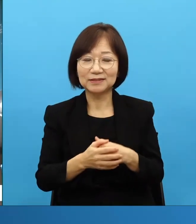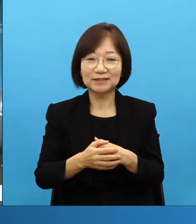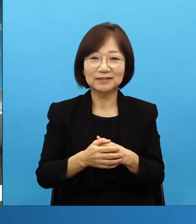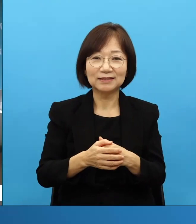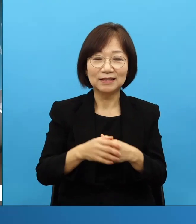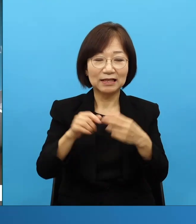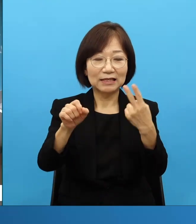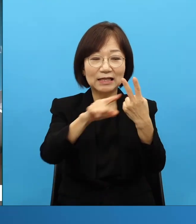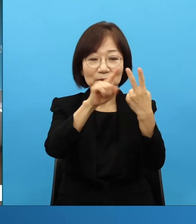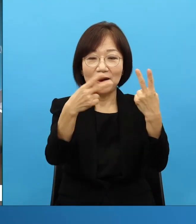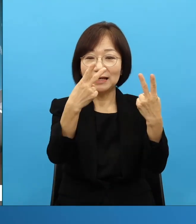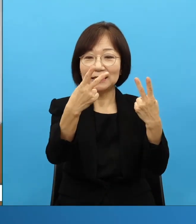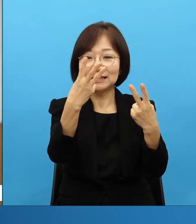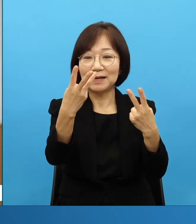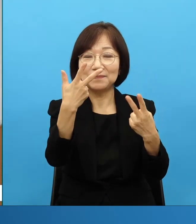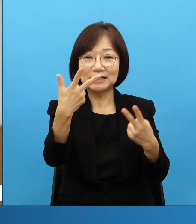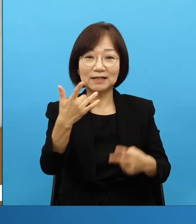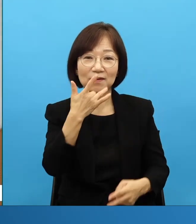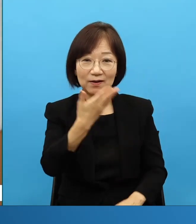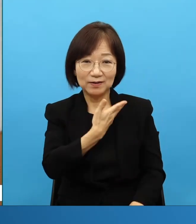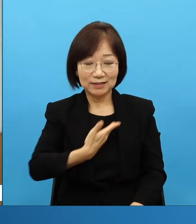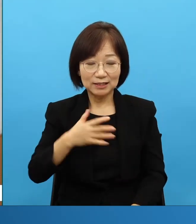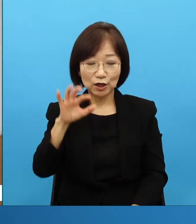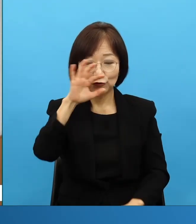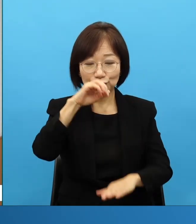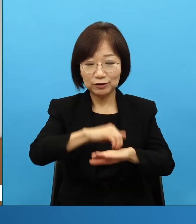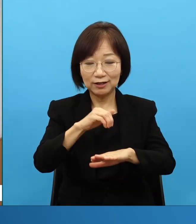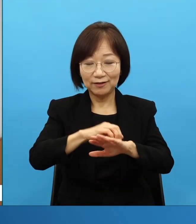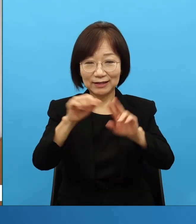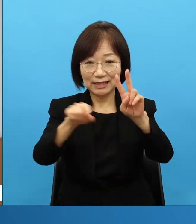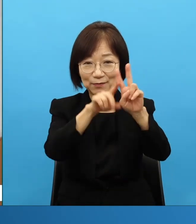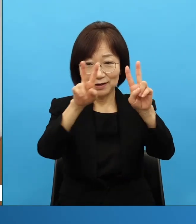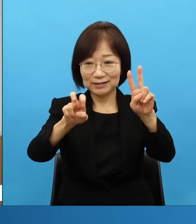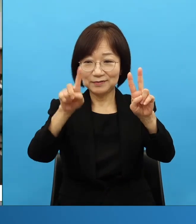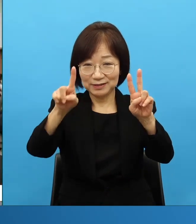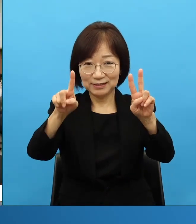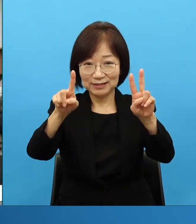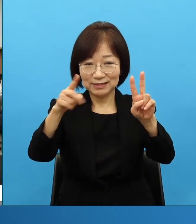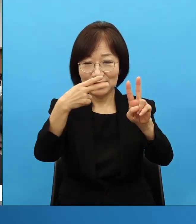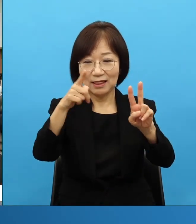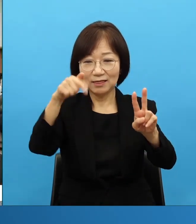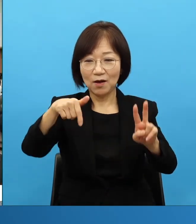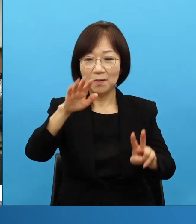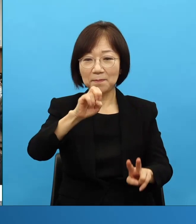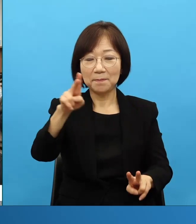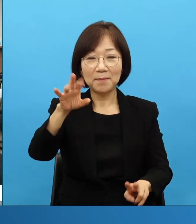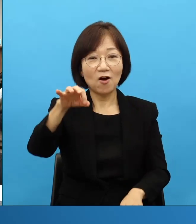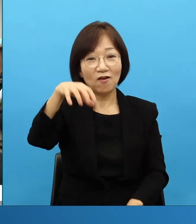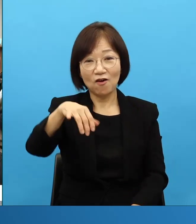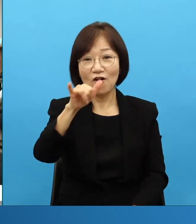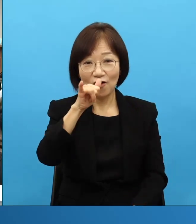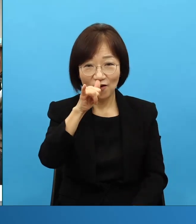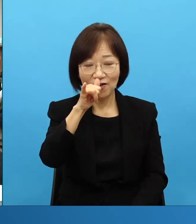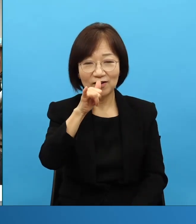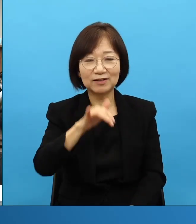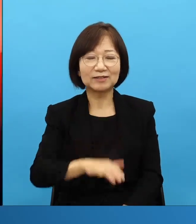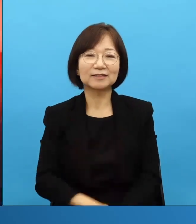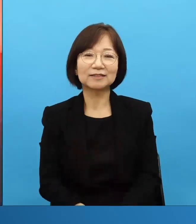2월 237 화요제자 훈련이 다음 달 21일 덕평 RUTC에서 열립니다. 2월 15일까지